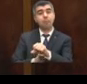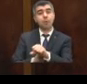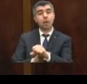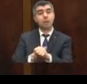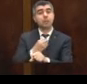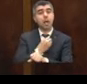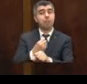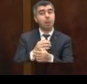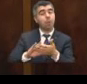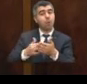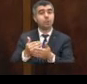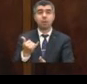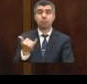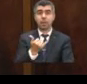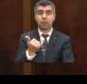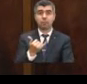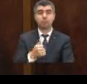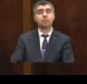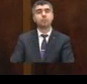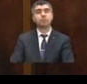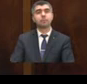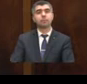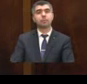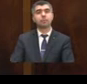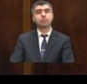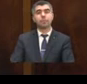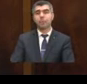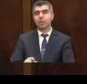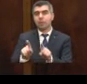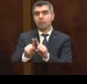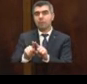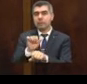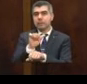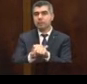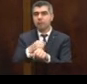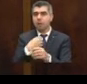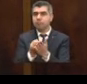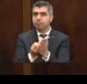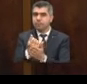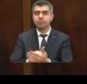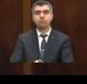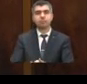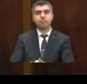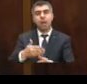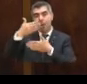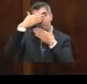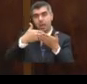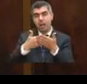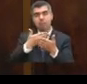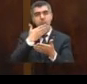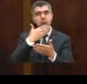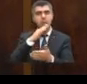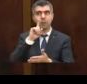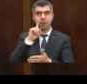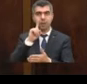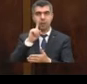سيد الوزير لدينا وقفة فيما يتعلق بهذه التغطية الاجتماعية. المغرب الحمد لله يعني